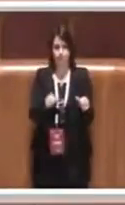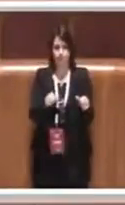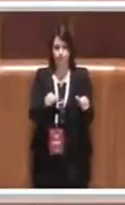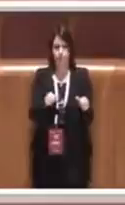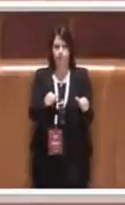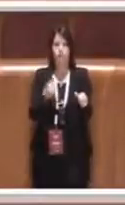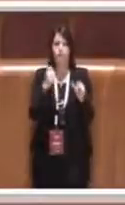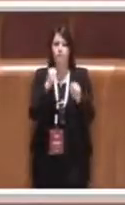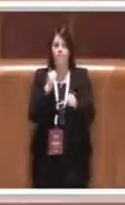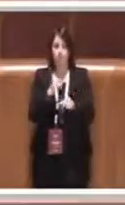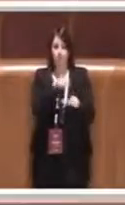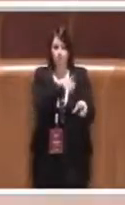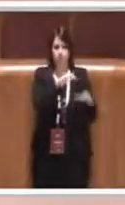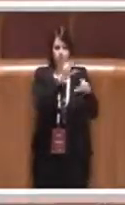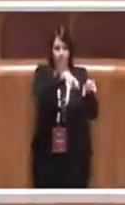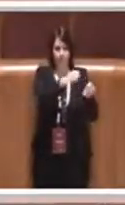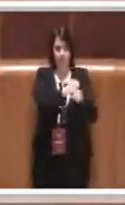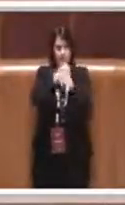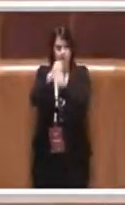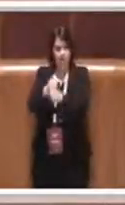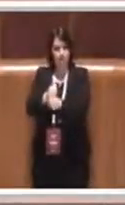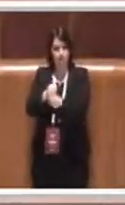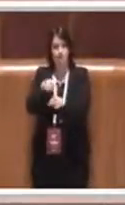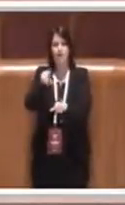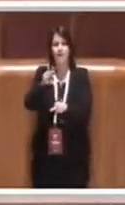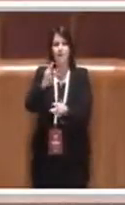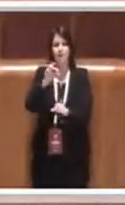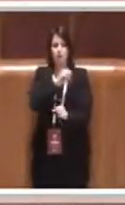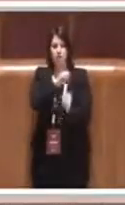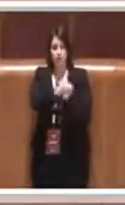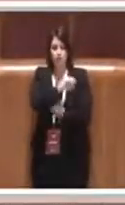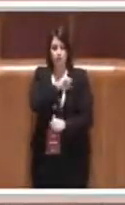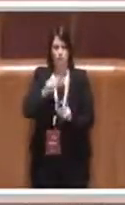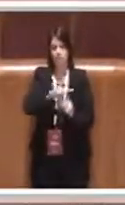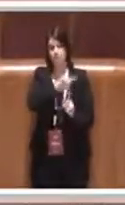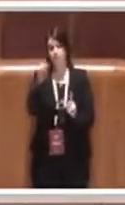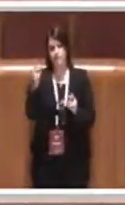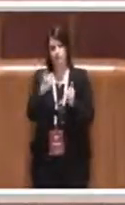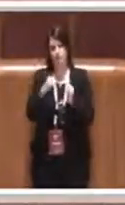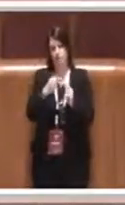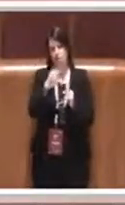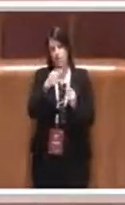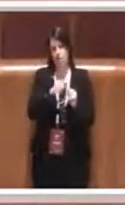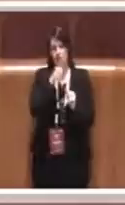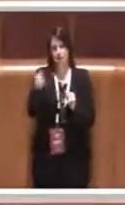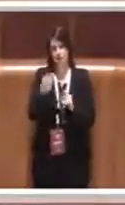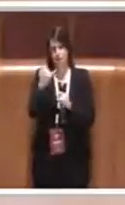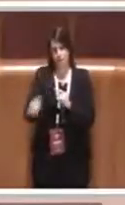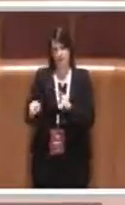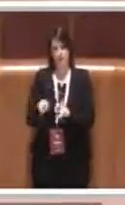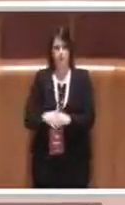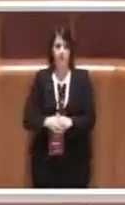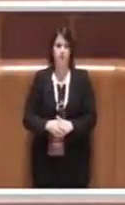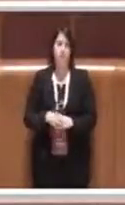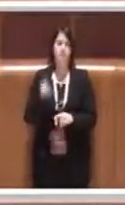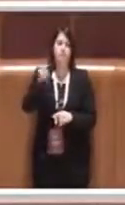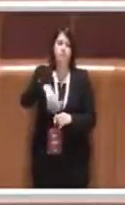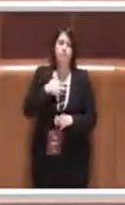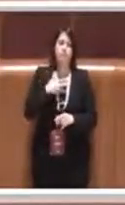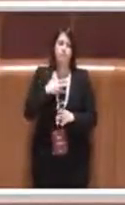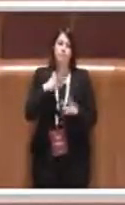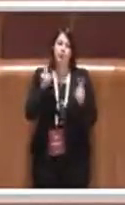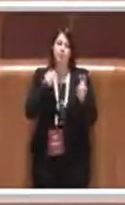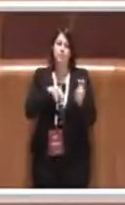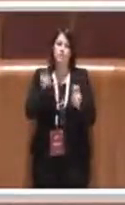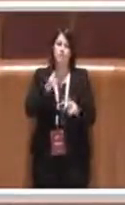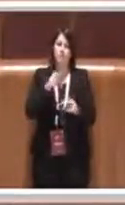aggiudicarle entro la fine dell'anno. Poi c'è un altro riferimento anche ai bagni pubblici, un altro tema importante trattato in